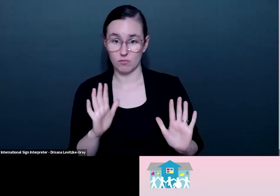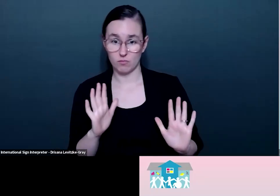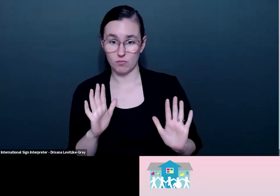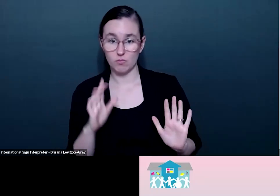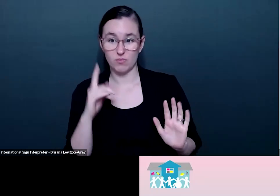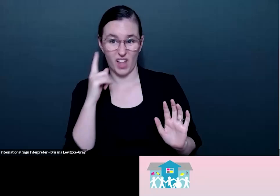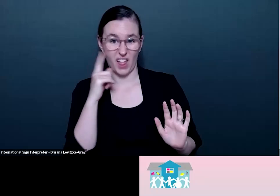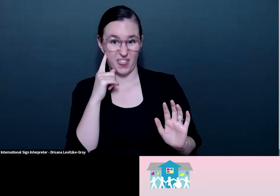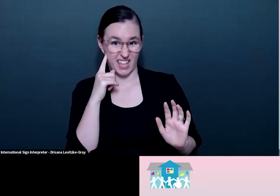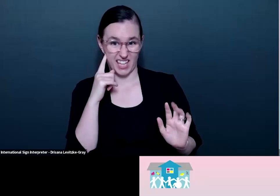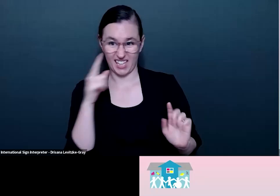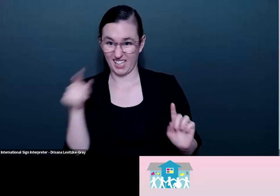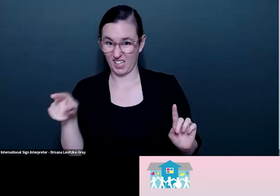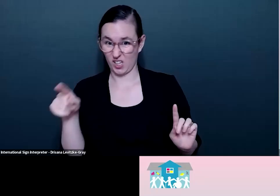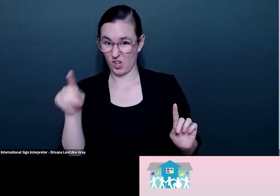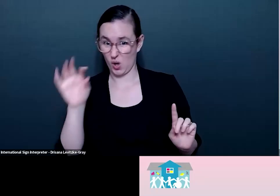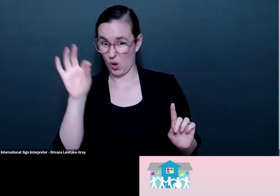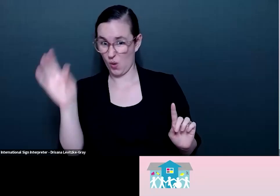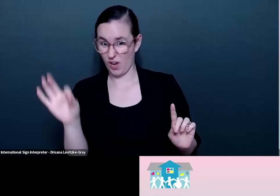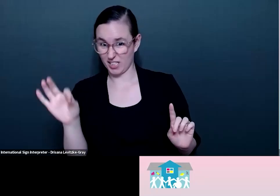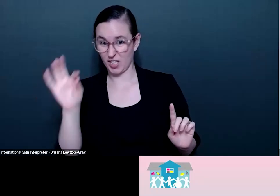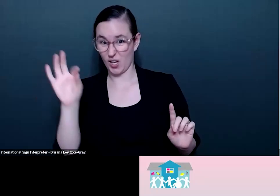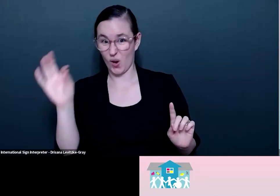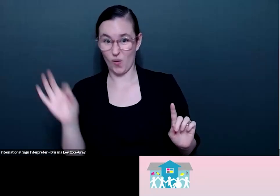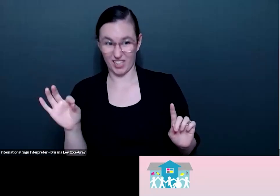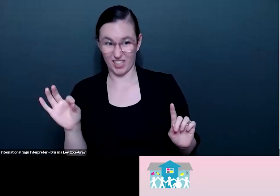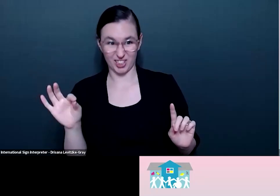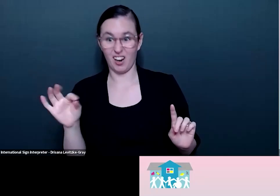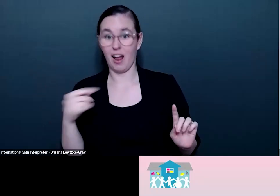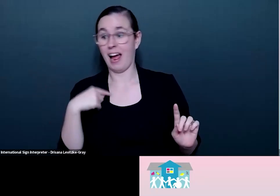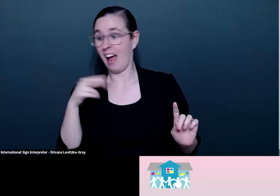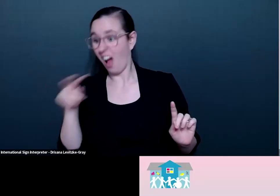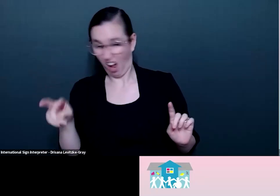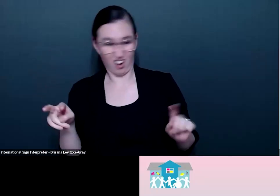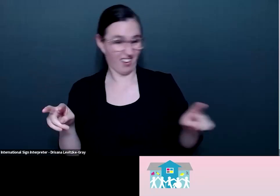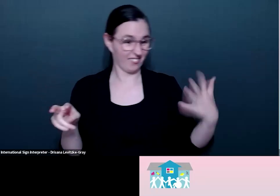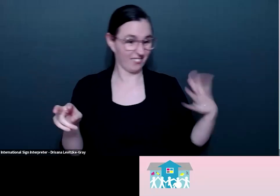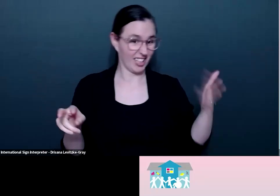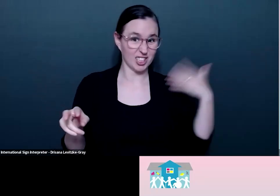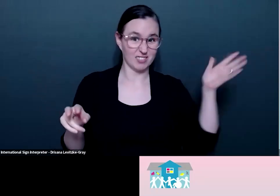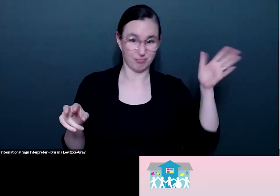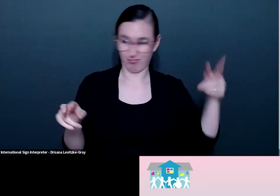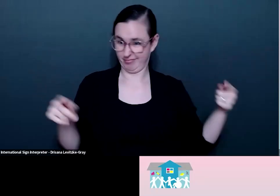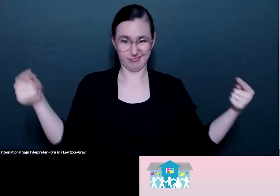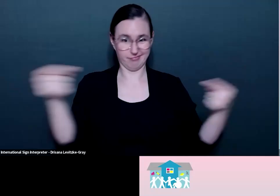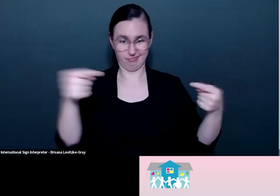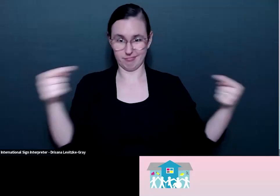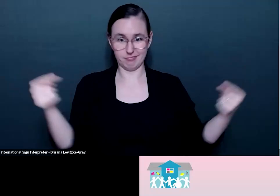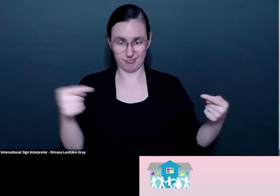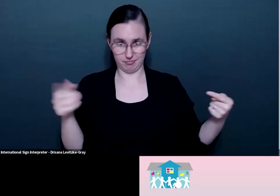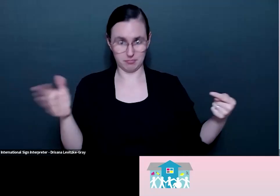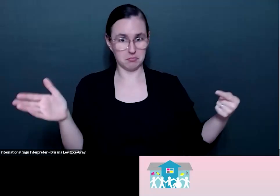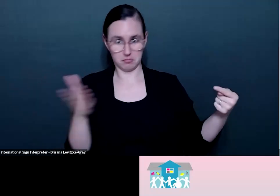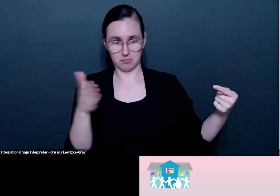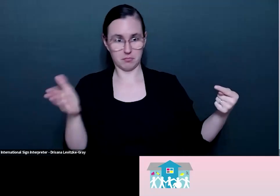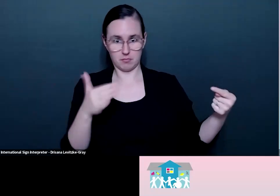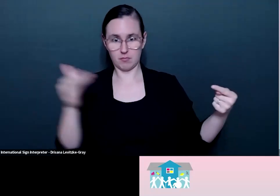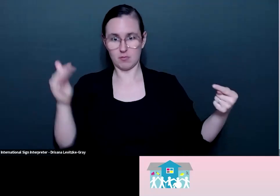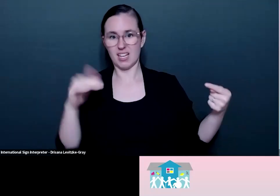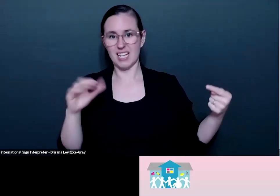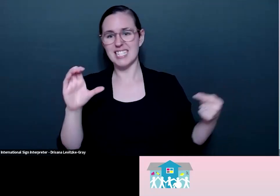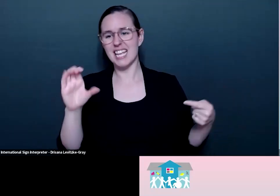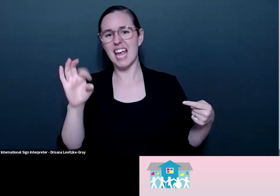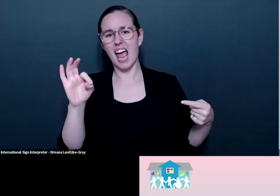Euh, Si vous voulez parler de la partie du MCF, je pense que la réponse est